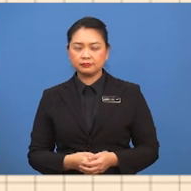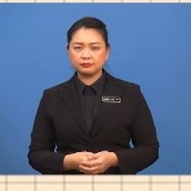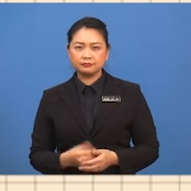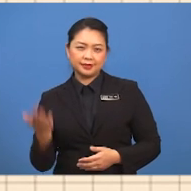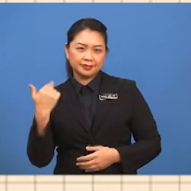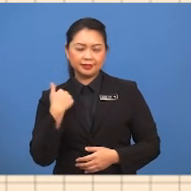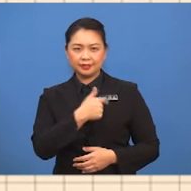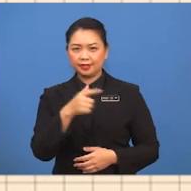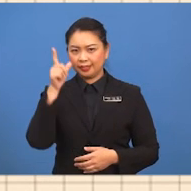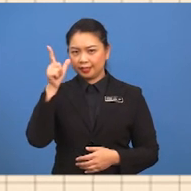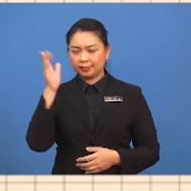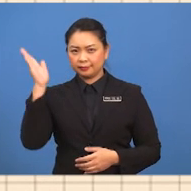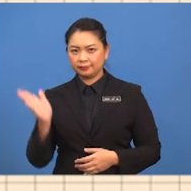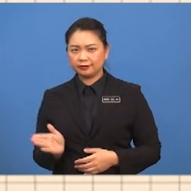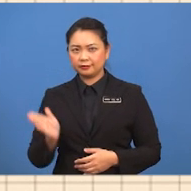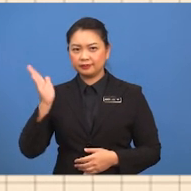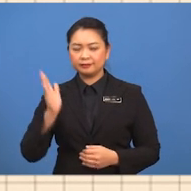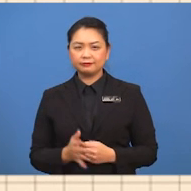Mari kita lihat contoh mod.